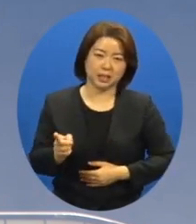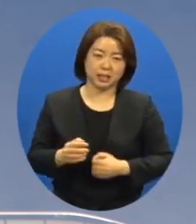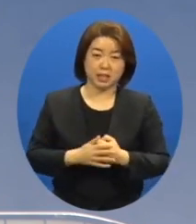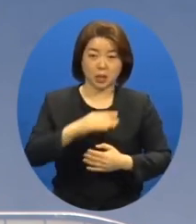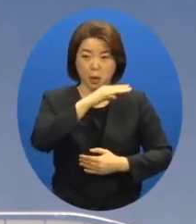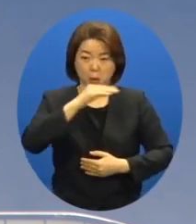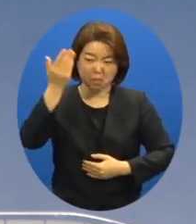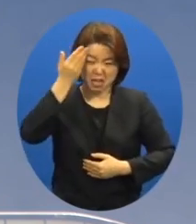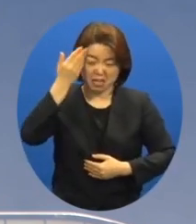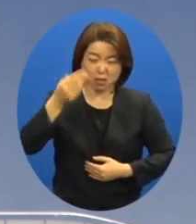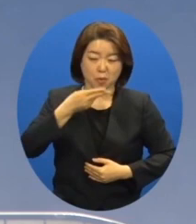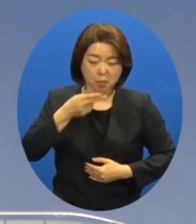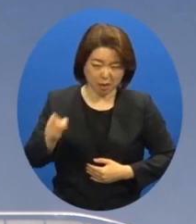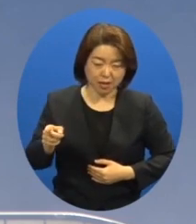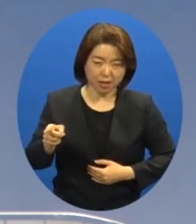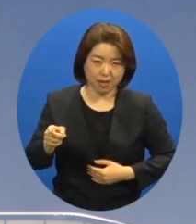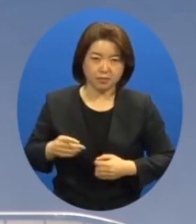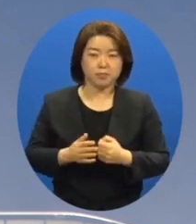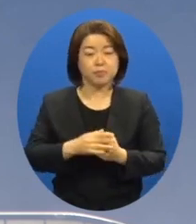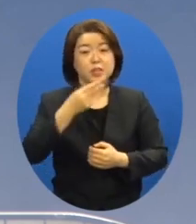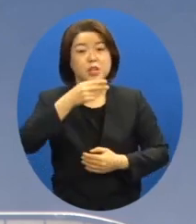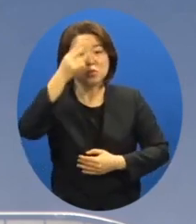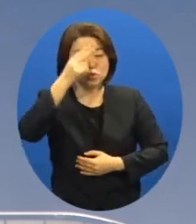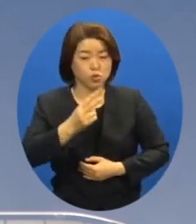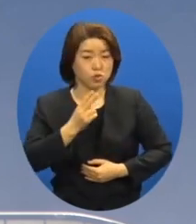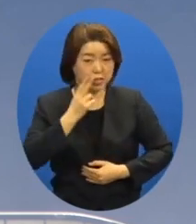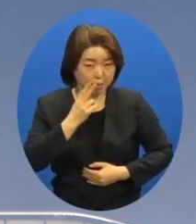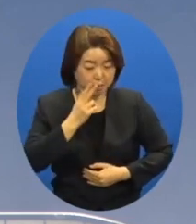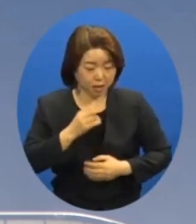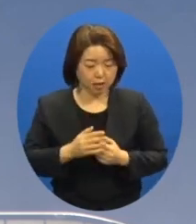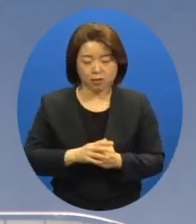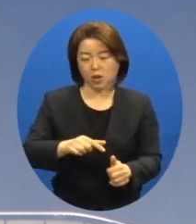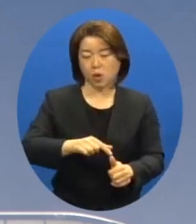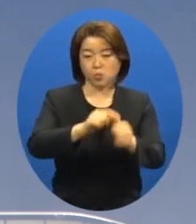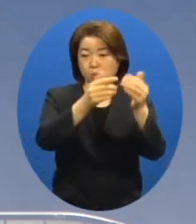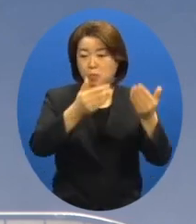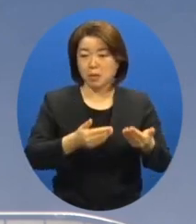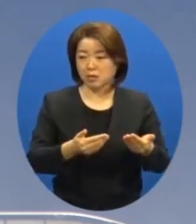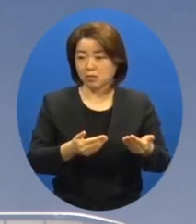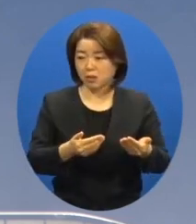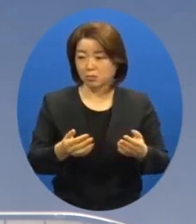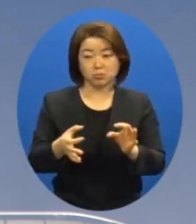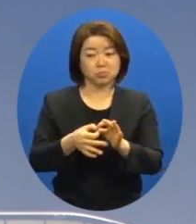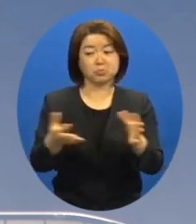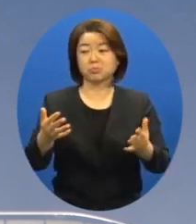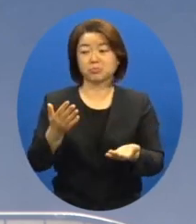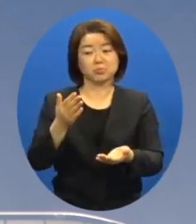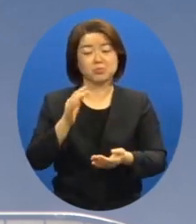올바른 지식이 없구나. 술, 담배는 구원받는데 아무런 문제가 안 돼.